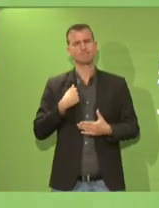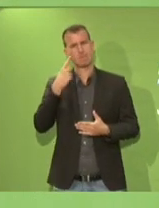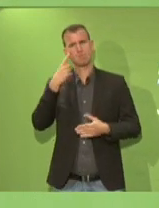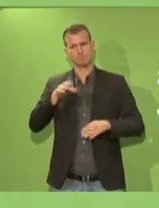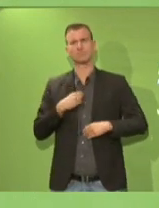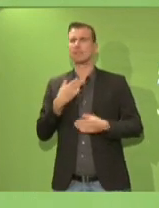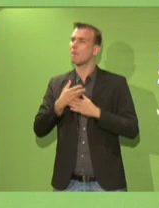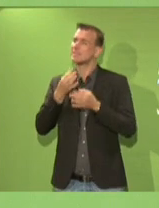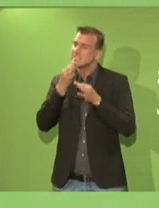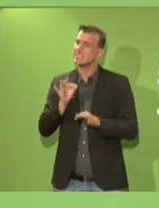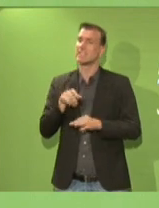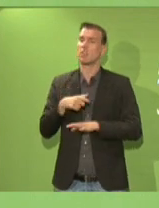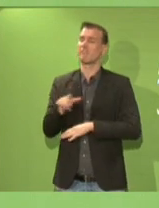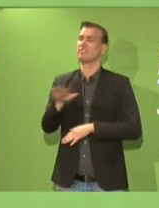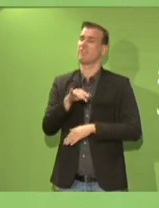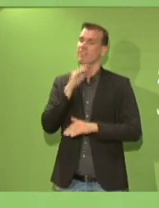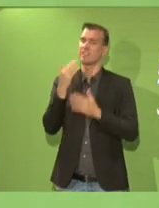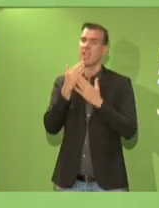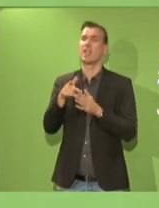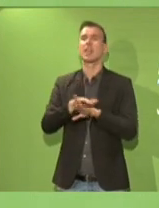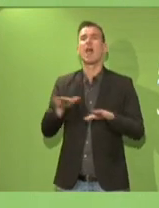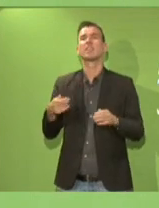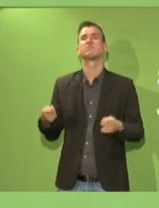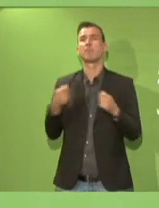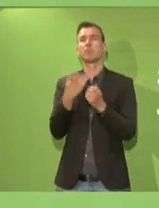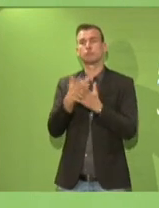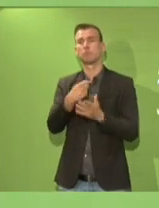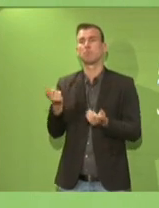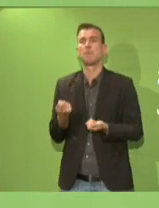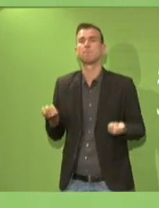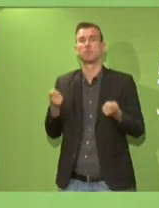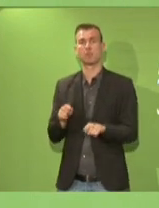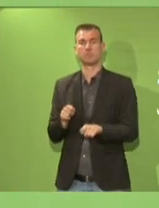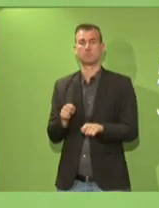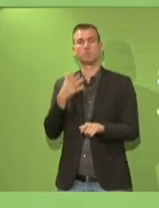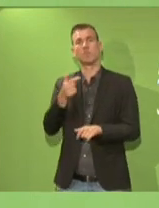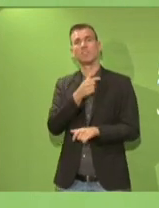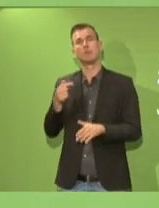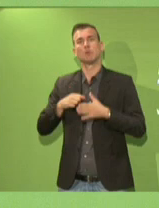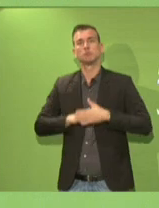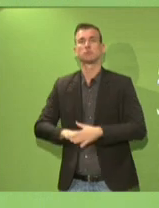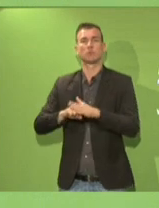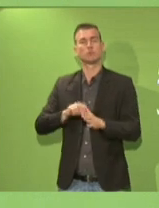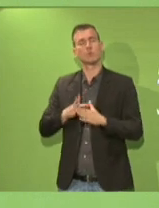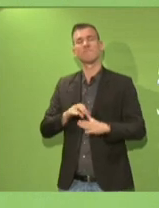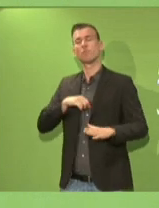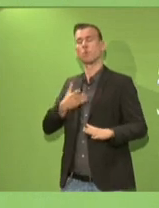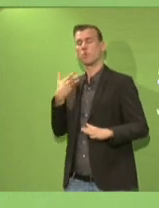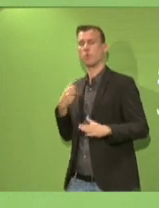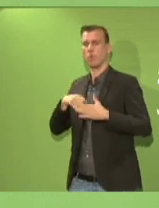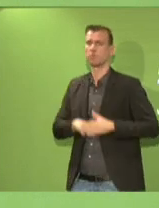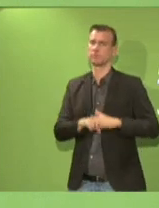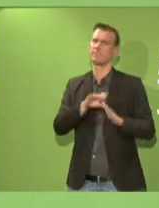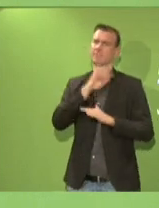in Nordrhein-Westfalen, dass ihr mit einem Beschluss im Landesverband diese Position TTIP stützen frühzeitig unterstützt habt. Vielen Dank.